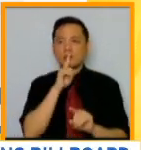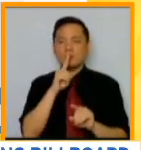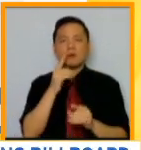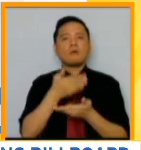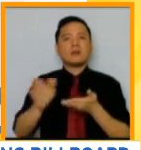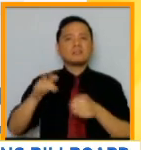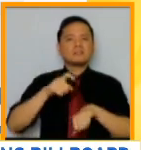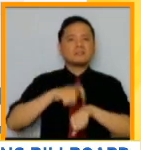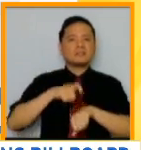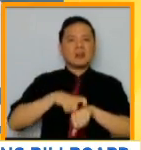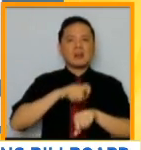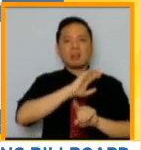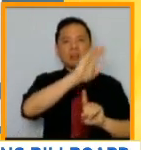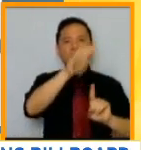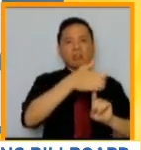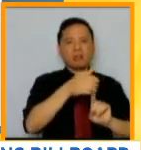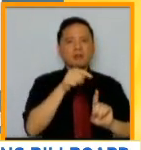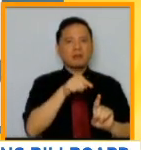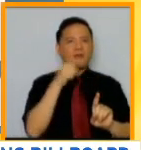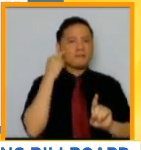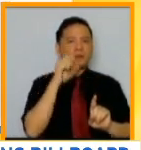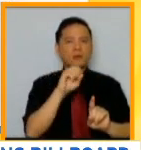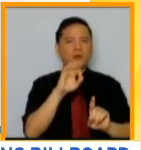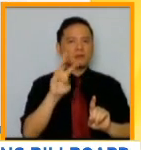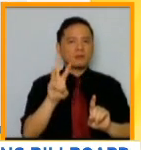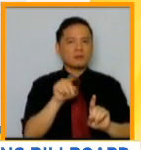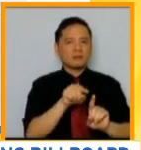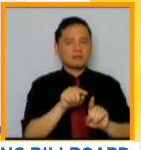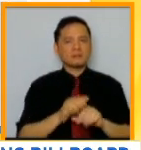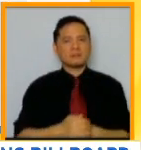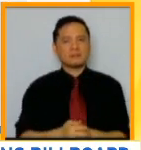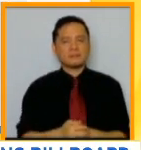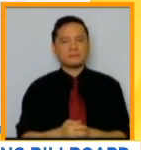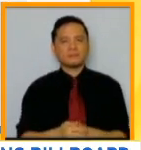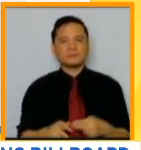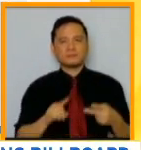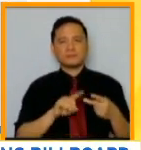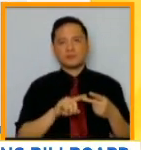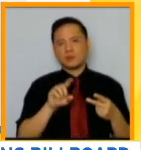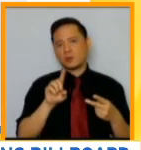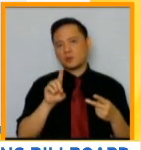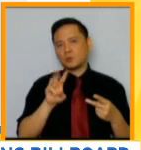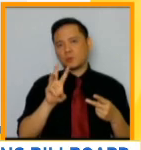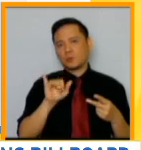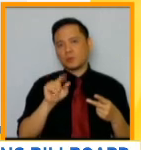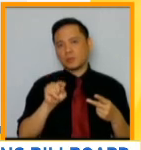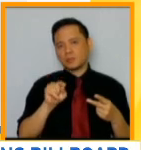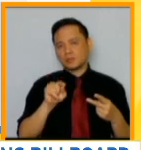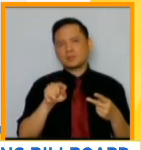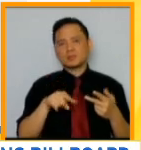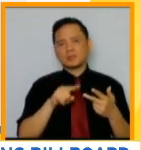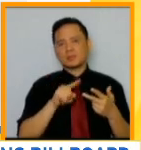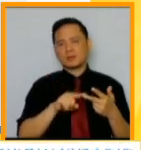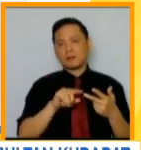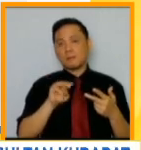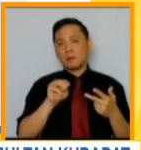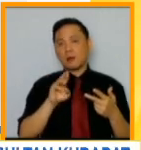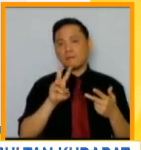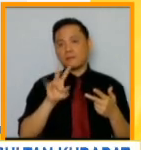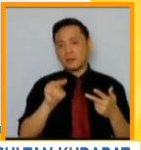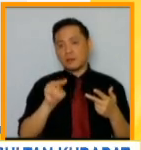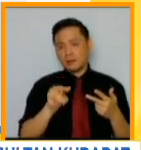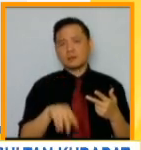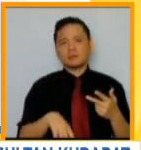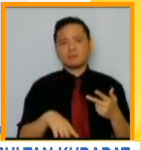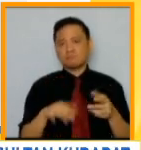quarantine. Sinigundahan yan ni na Dwight Trinidad at Marvin De Varas. Anila, kung bakunado naman sila, mas